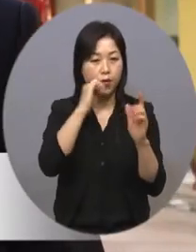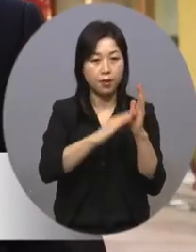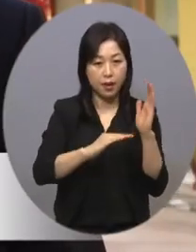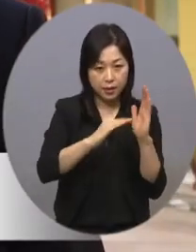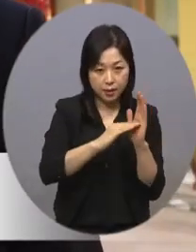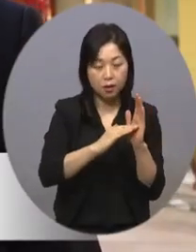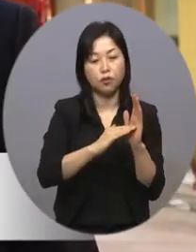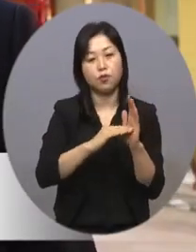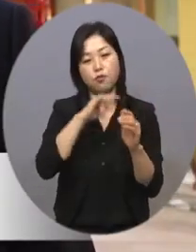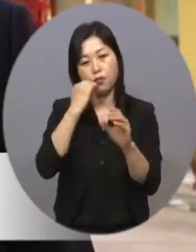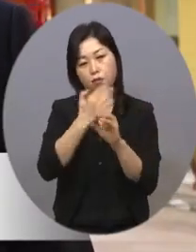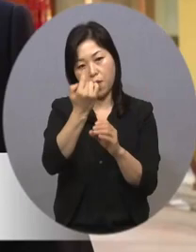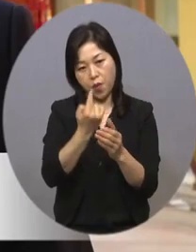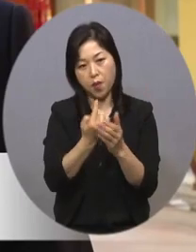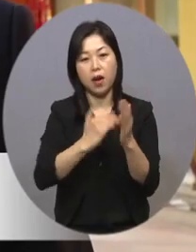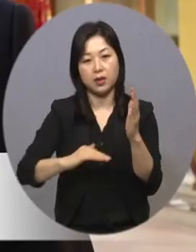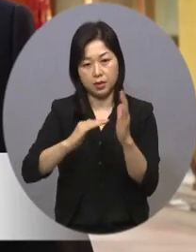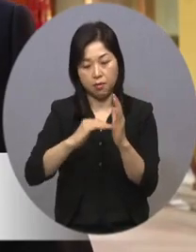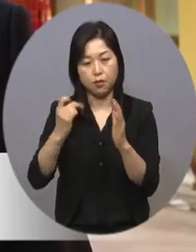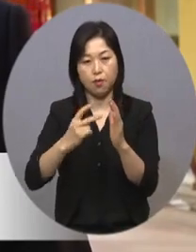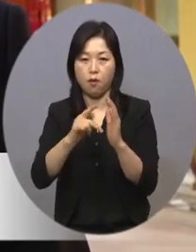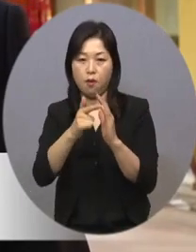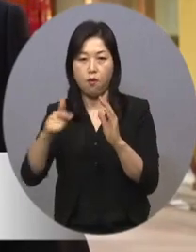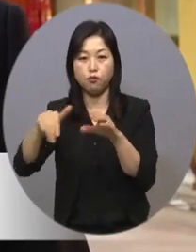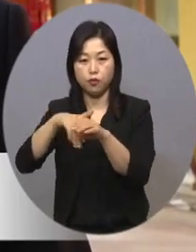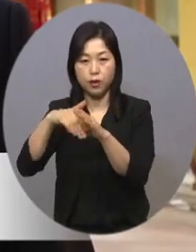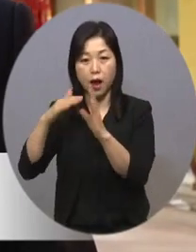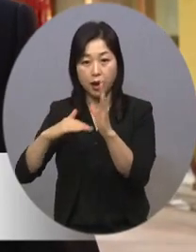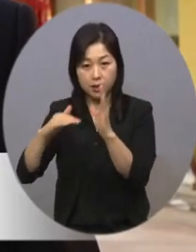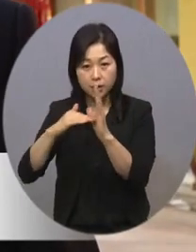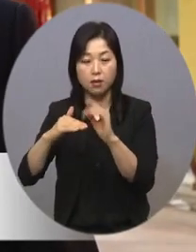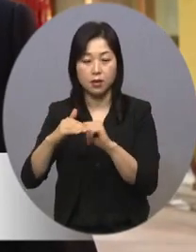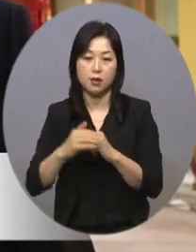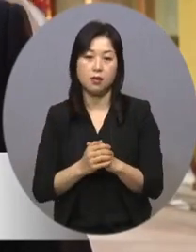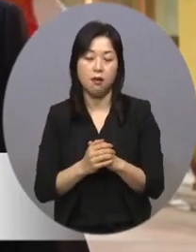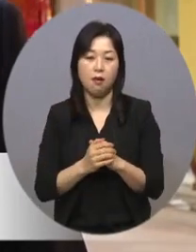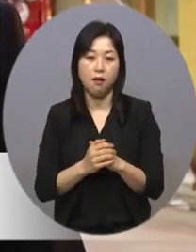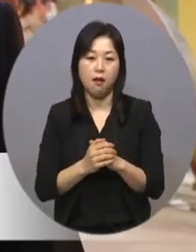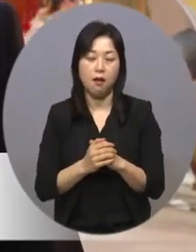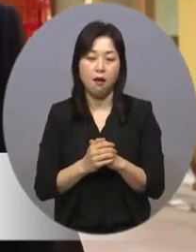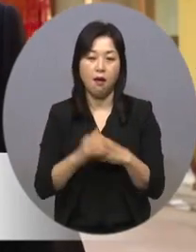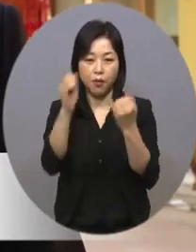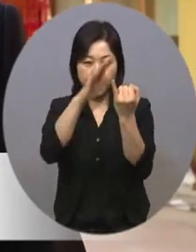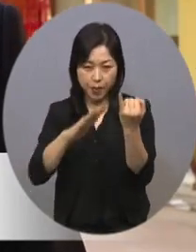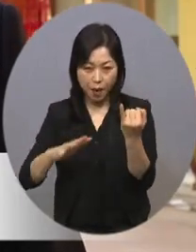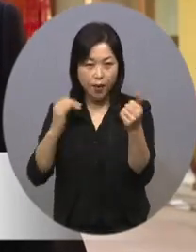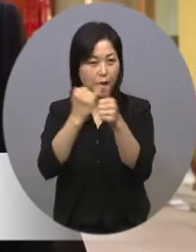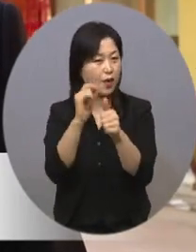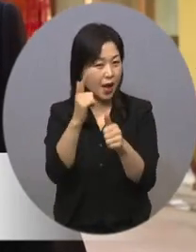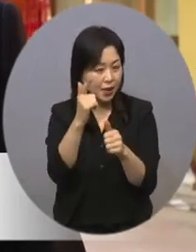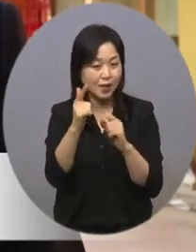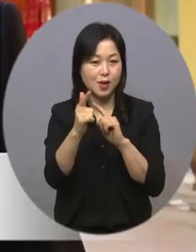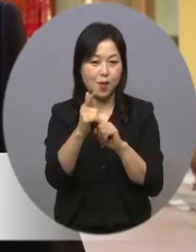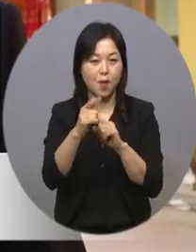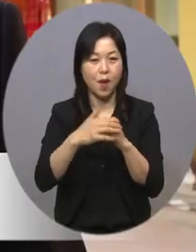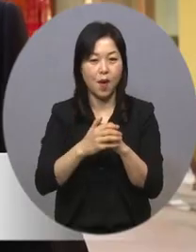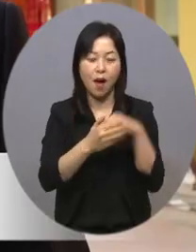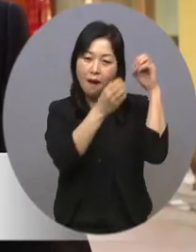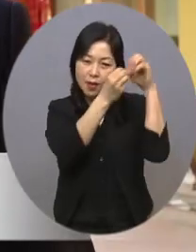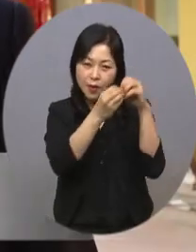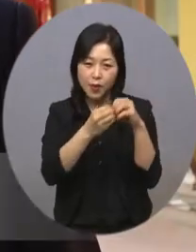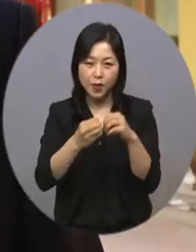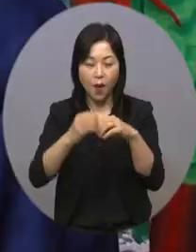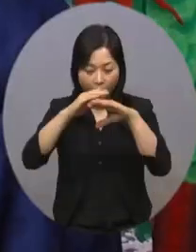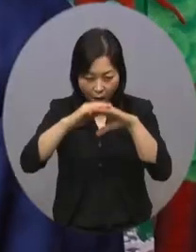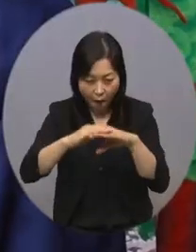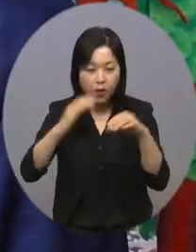세터민가정, 다문화가정들에게 그냥 혼례가 아니라 우리 전통 혼례로 부부가 탄생하게 도와주고